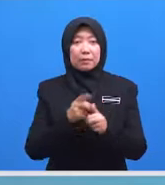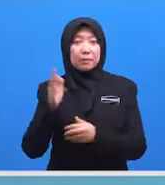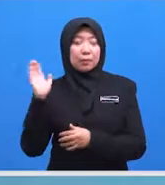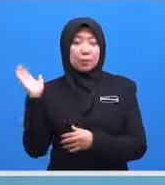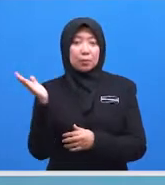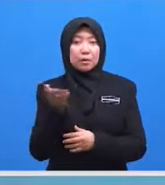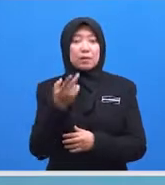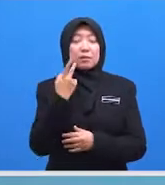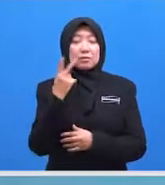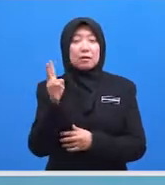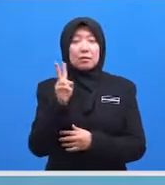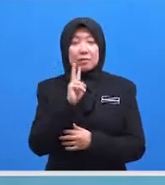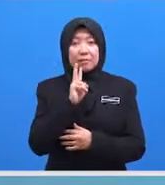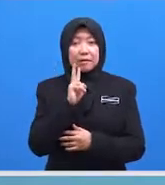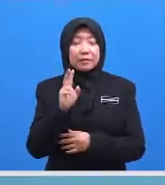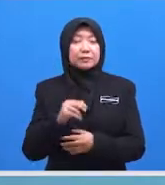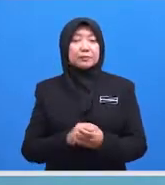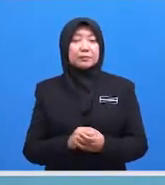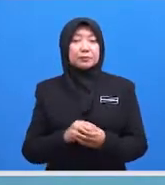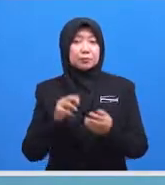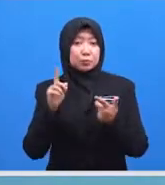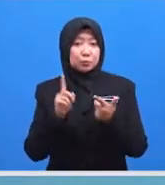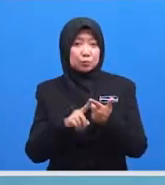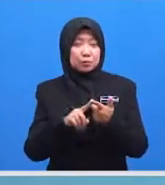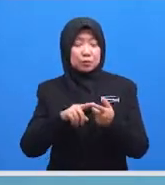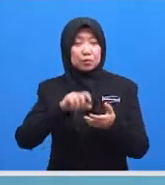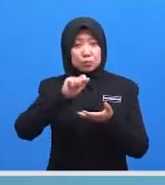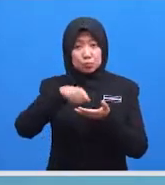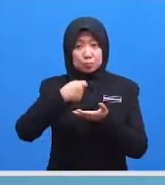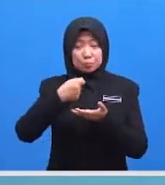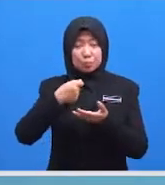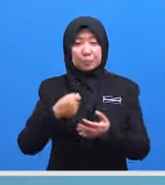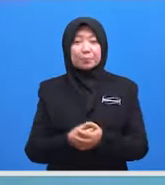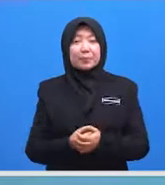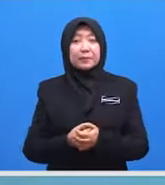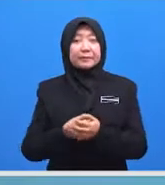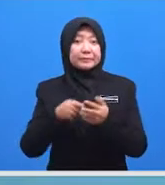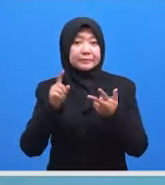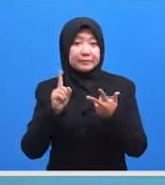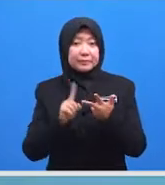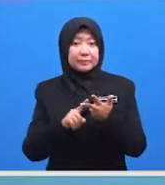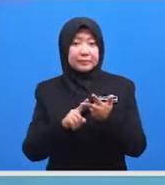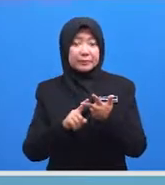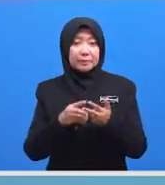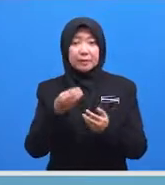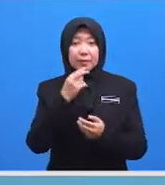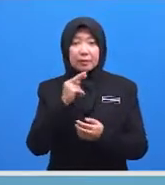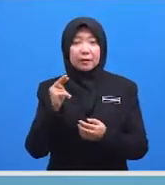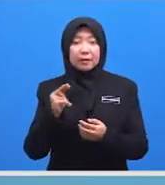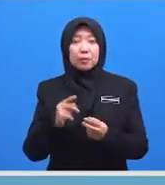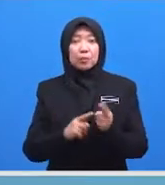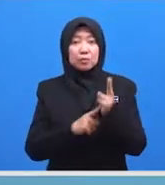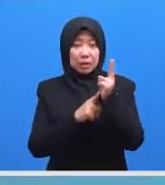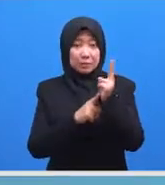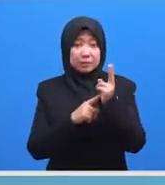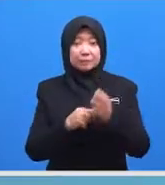selera. Aliran kedua, sup. Aliran ketiga, makanan utama. Dan akhir